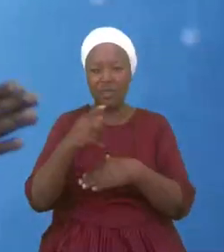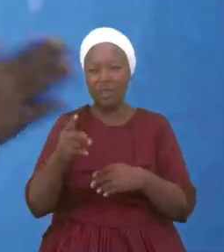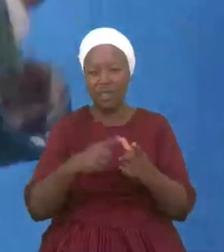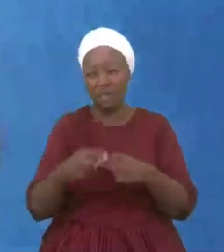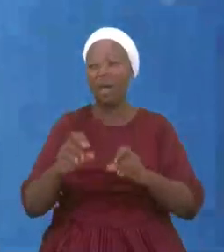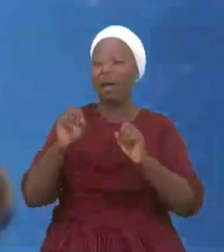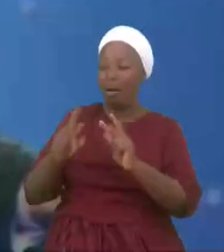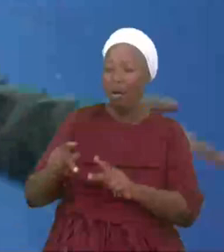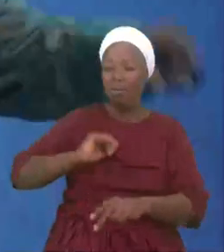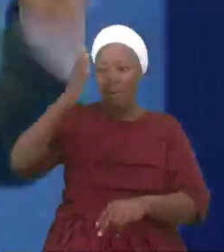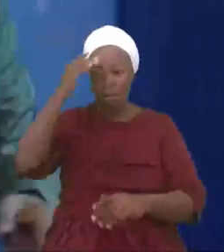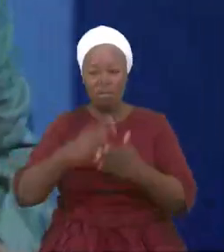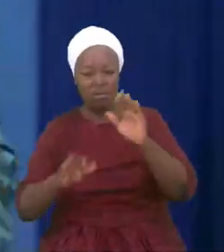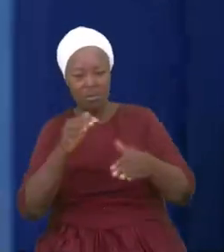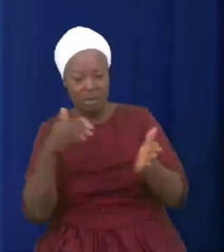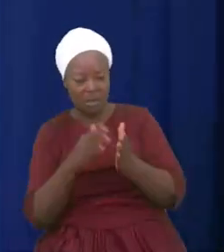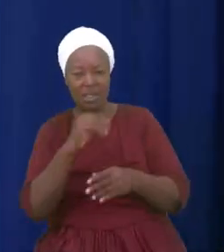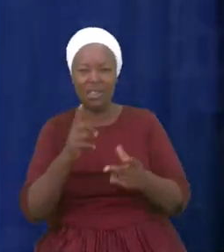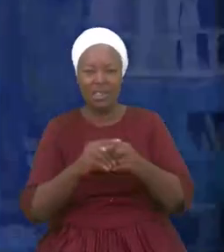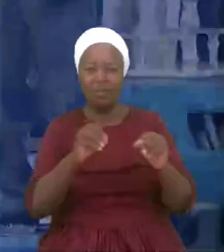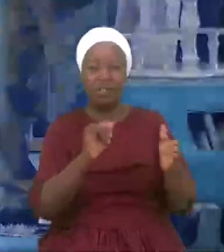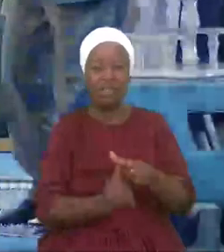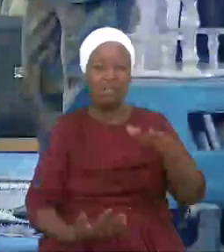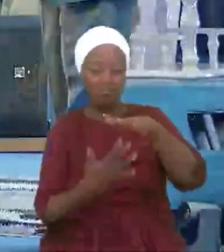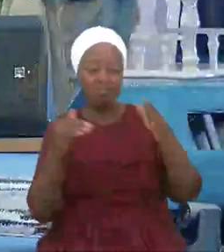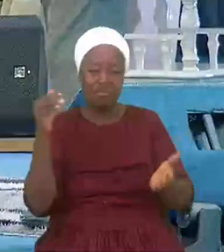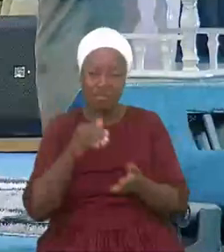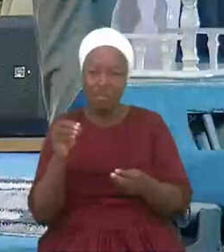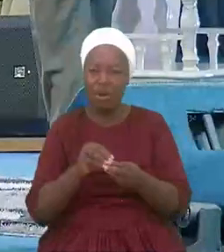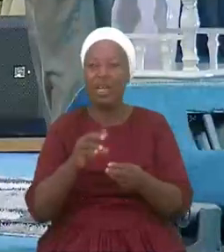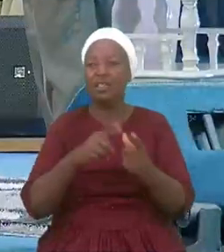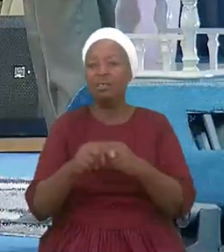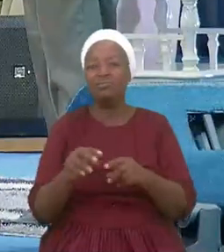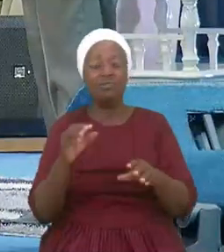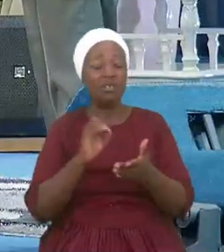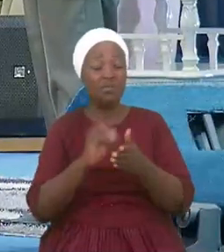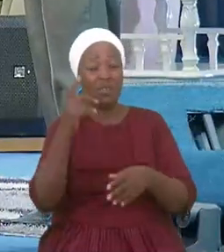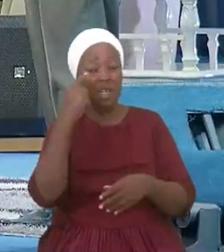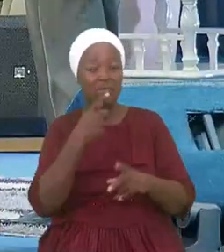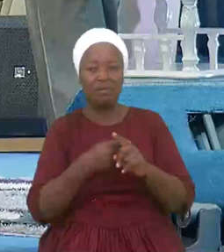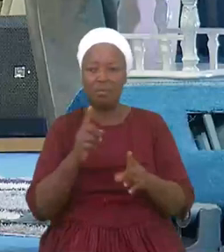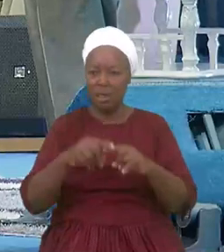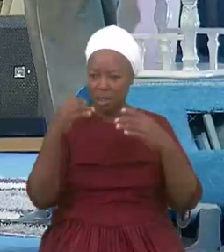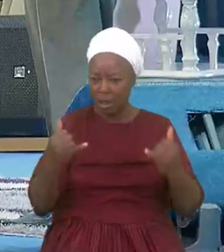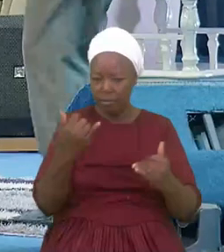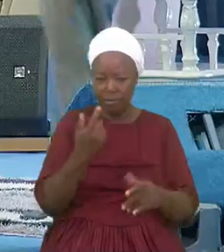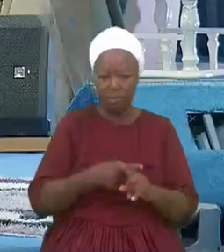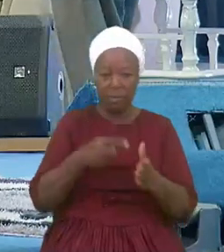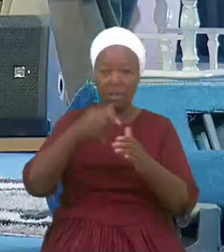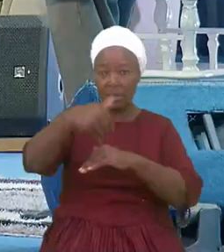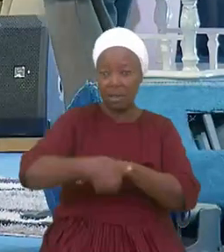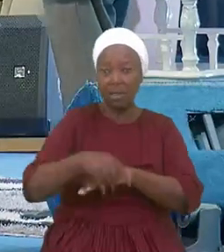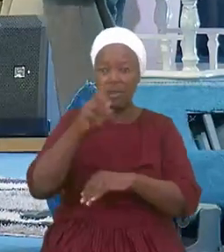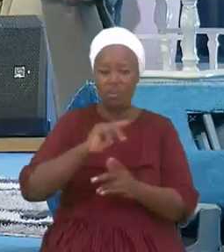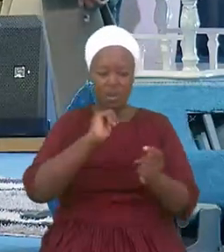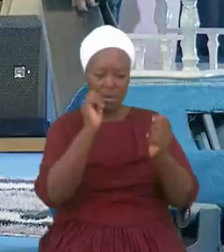cette supplie plus te dire que maintenant vraiment il a eu ça le poids et voir encore chauffer la fournaise